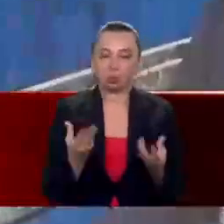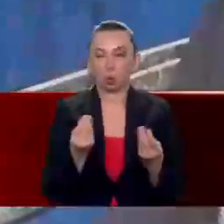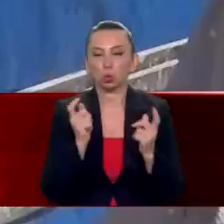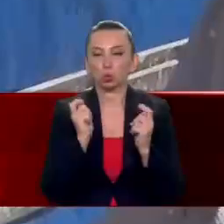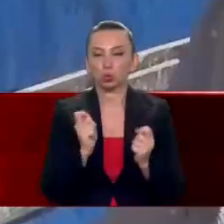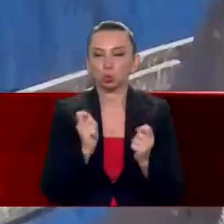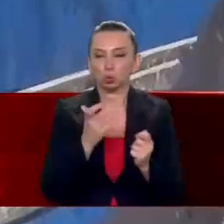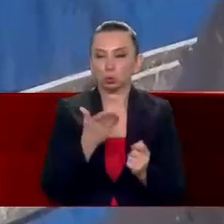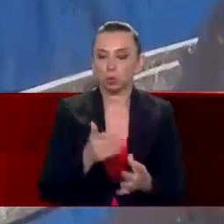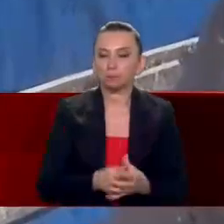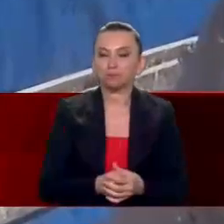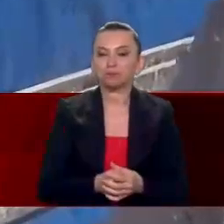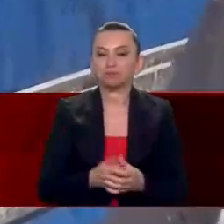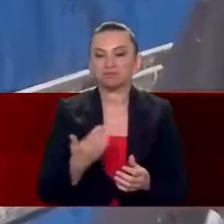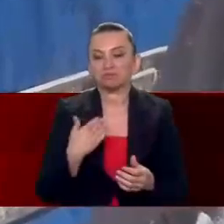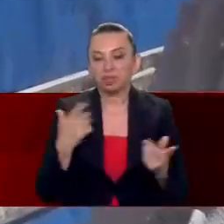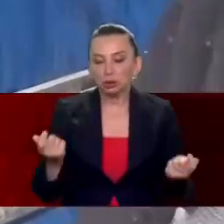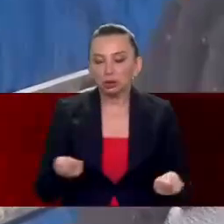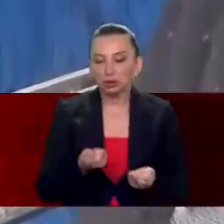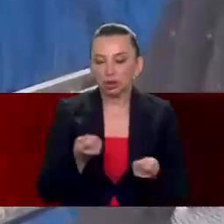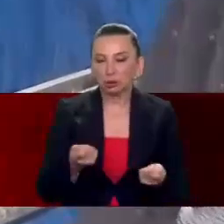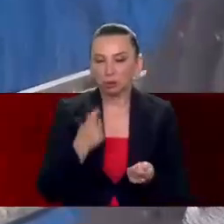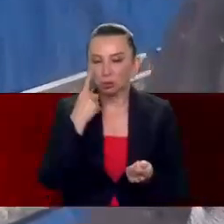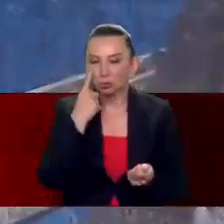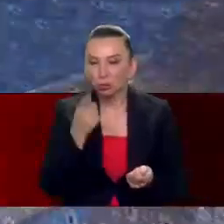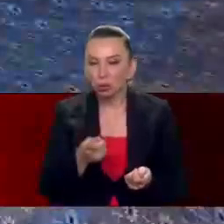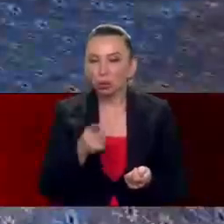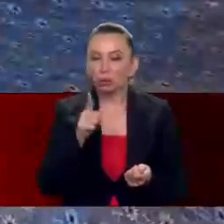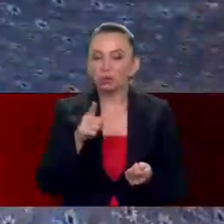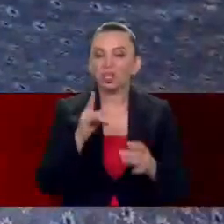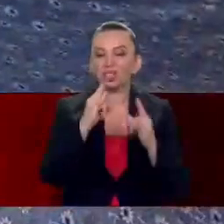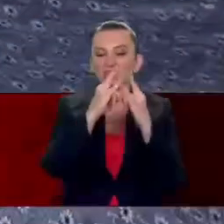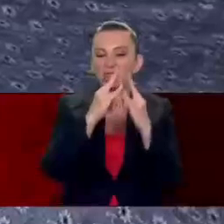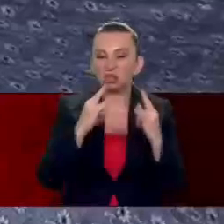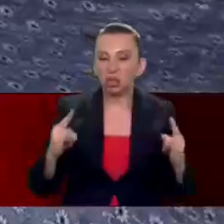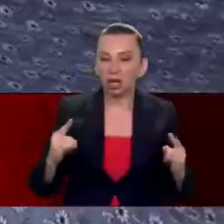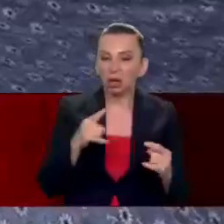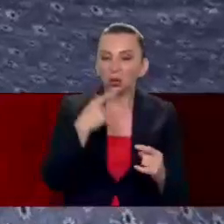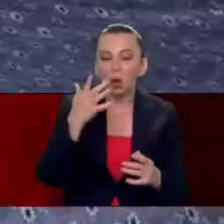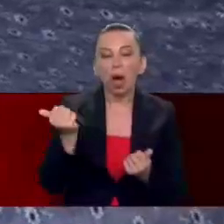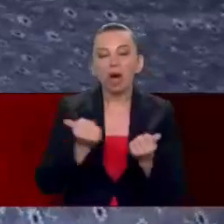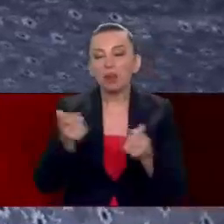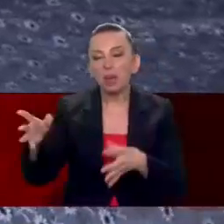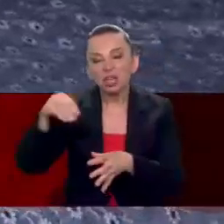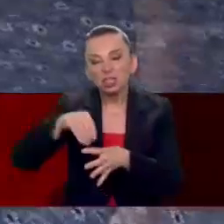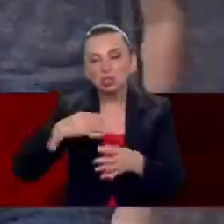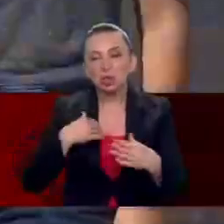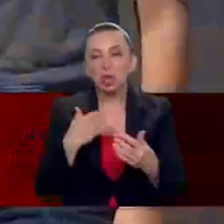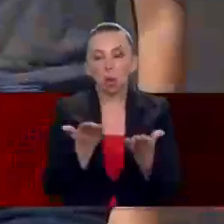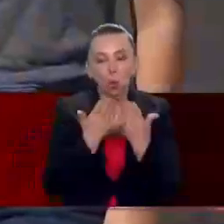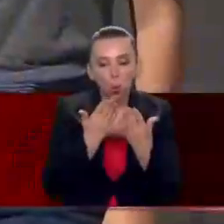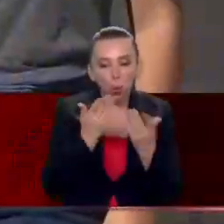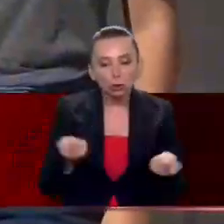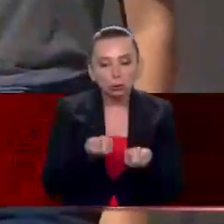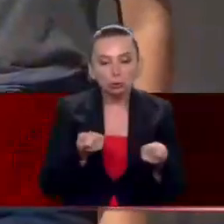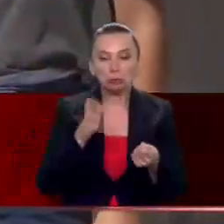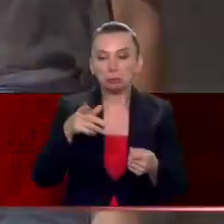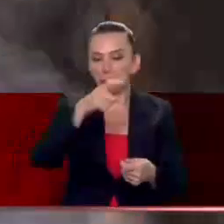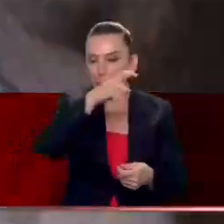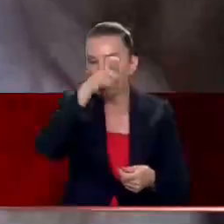Çok fazla kişi arasından çalışmak zorunda kalıyorduk. Ondan dolayı bazen çadırdan da çıkıp hani araba içinde de çalışmaya çalışıyordum. Emekleri